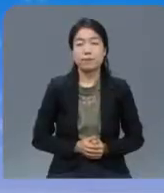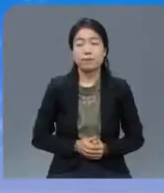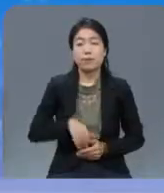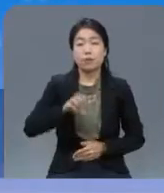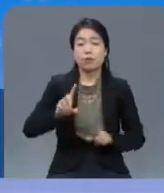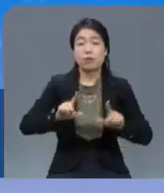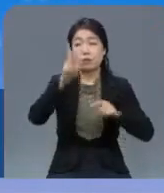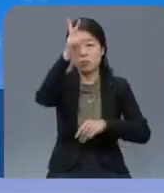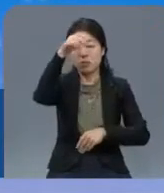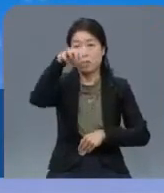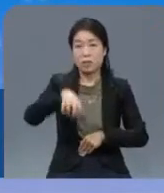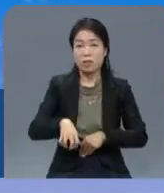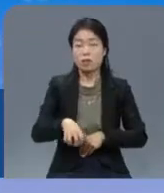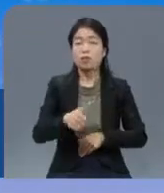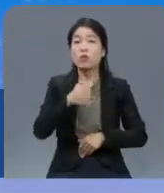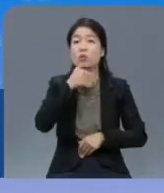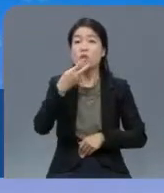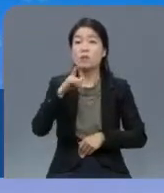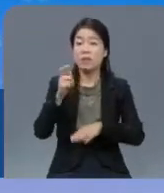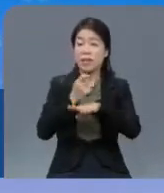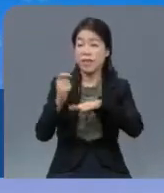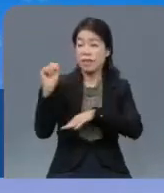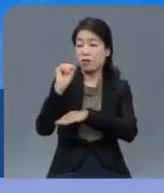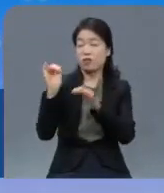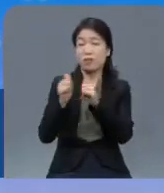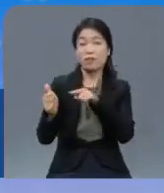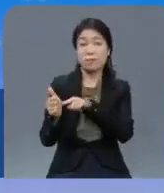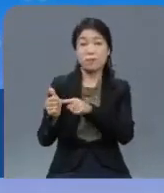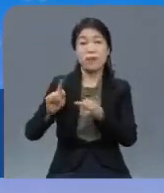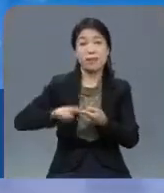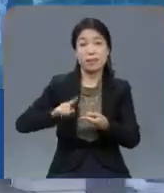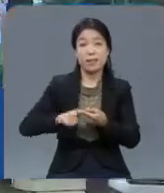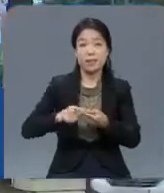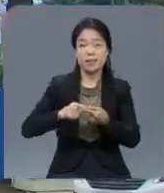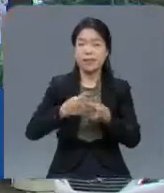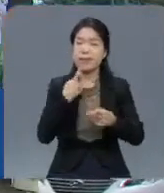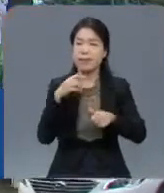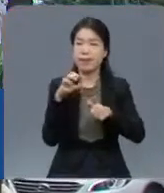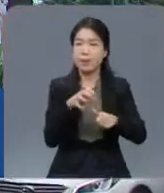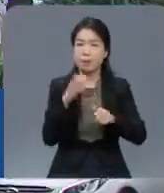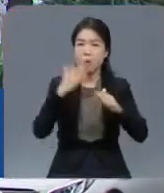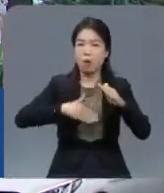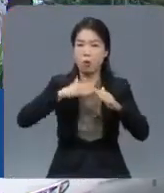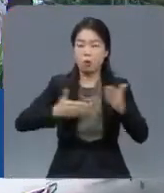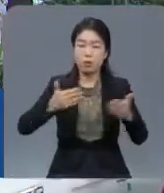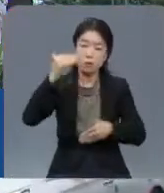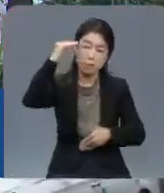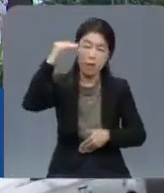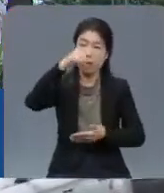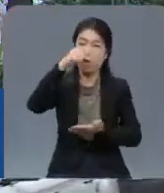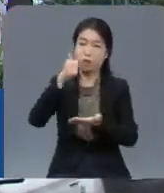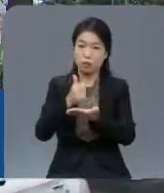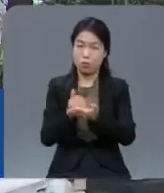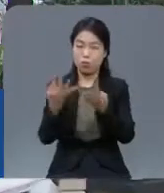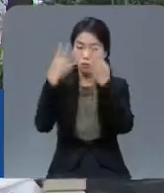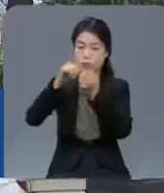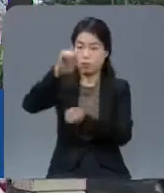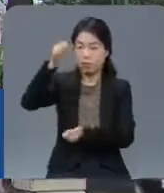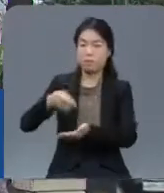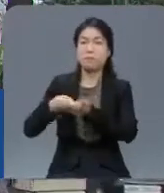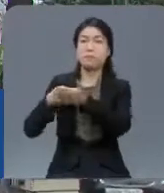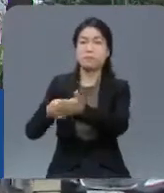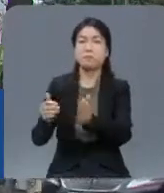광주 동부경찰서는 50대 택시기사 A씨에 대해서 협박과 공무집행방해 혐의로